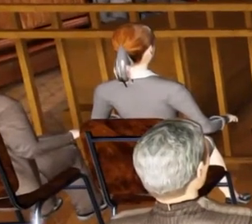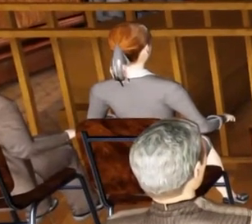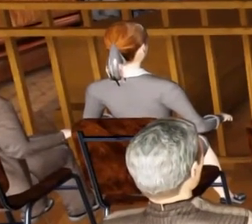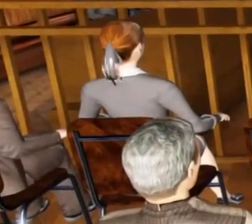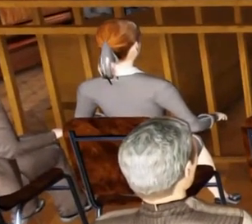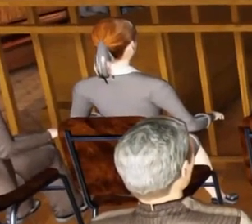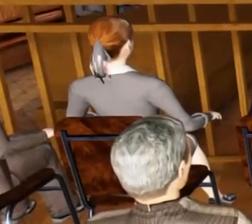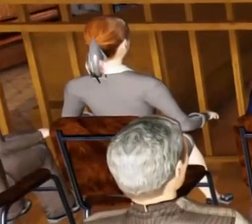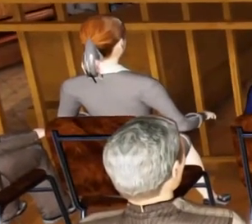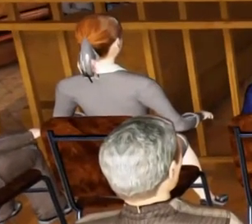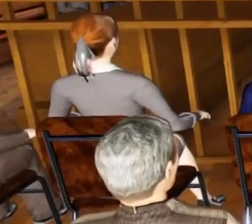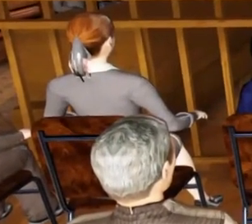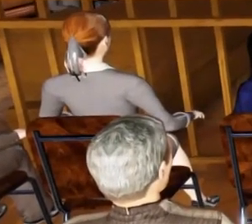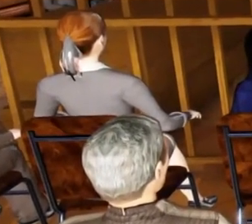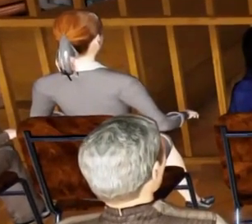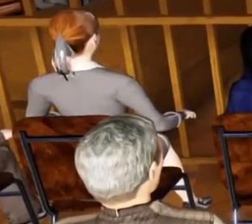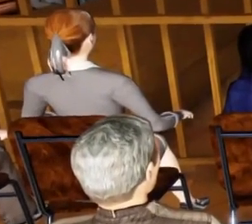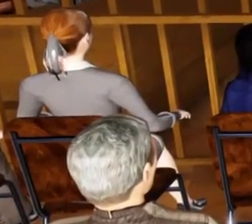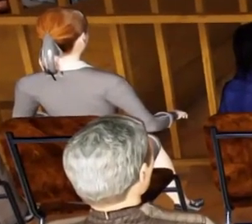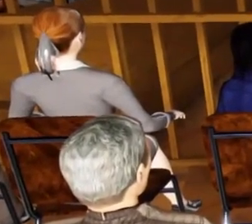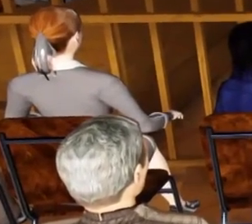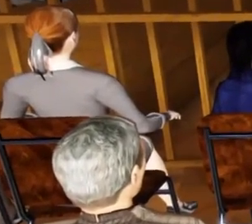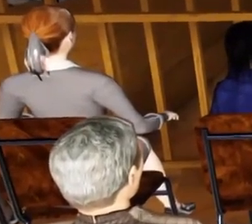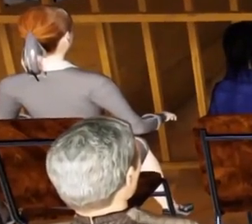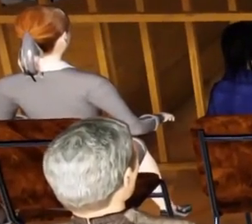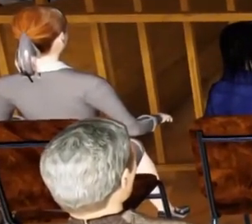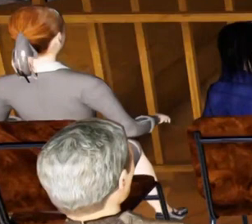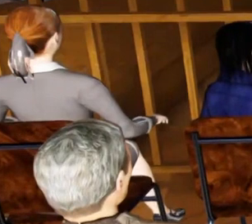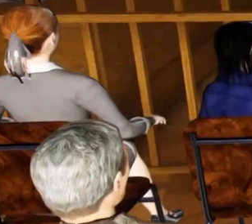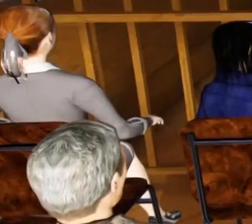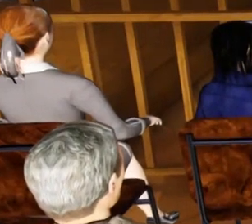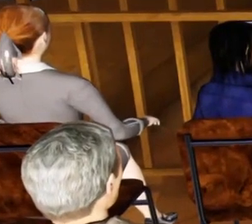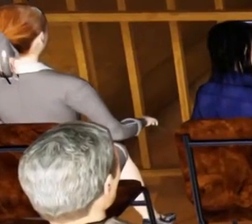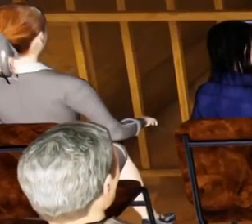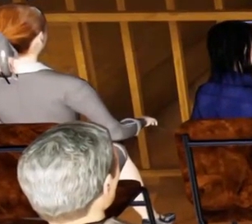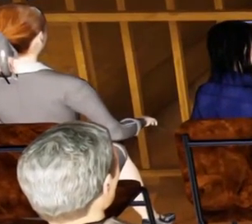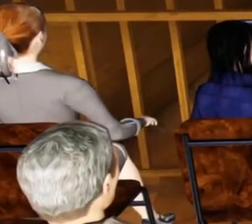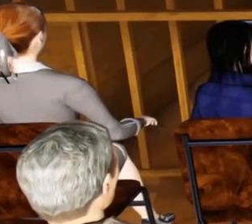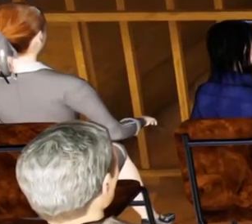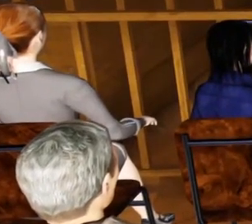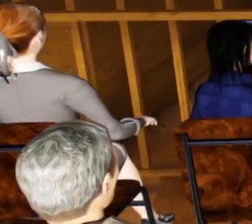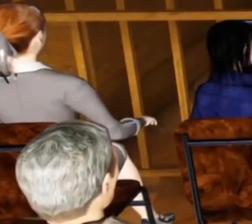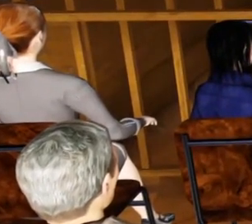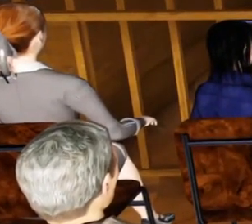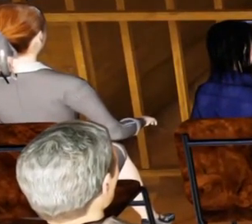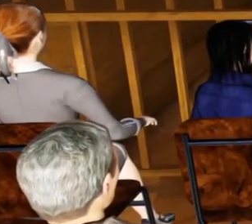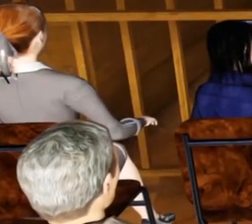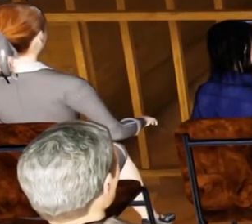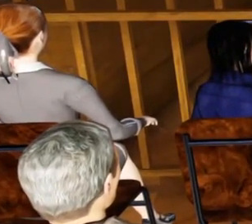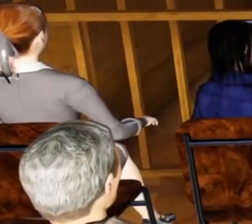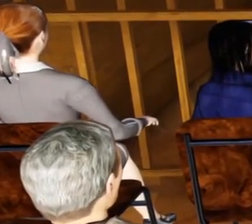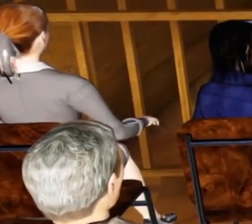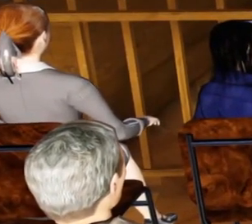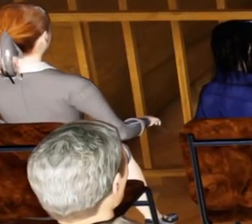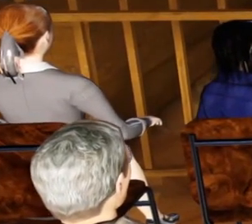πολύ με τους συνήθης ρυθμούς και αν θα διαρκέσει πάρα πολύ η κατηγορούμενοι θα πρέπει να αφεθούν ελεύθεροι τα 18μηνα αρχίζουν να